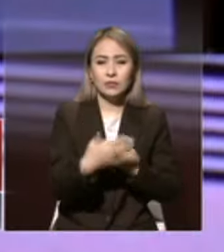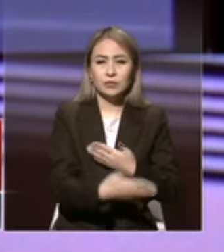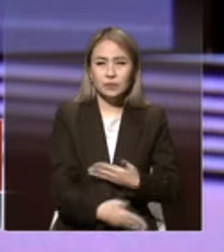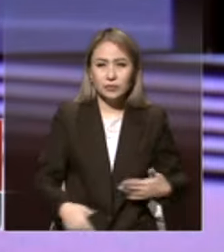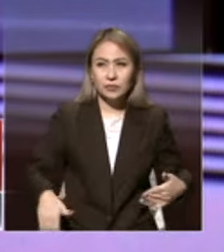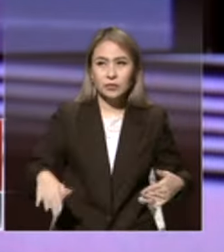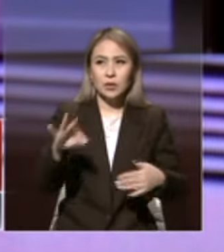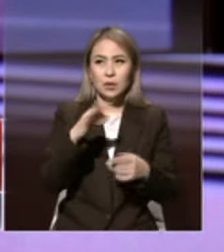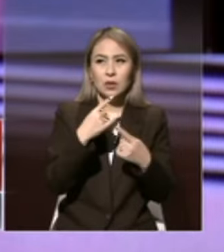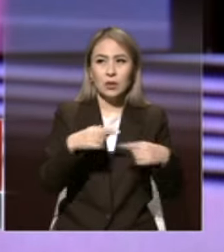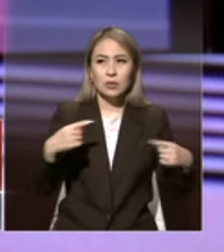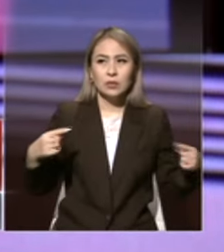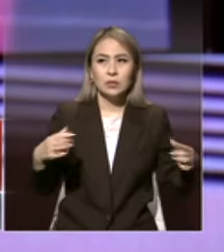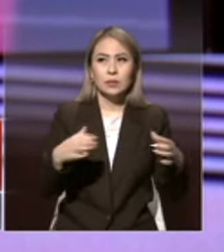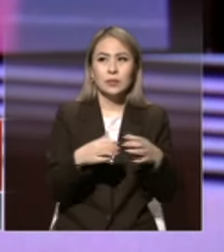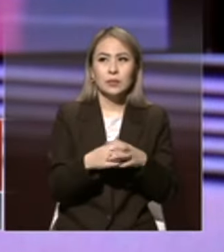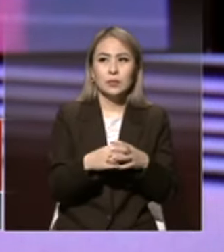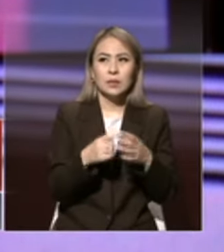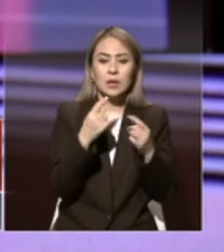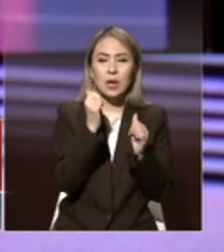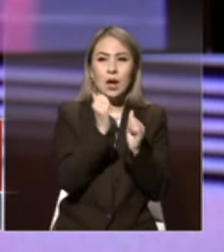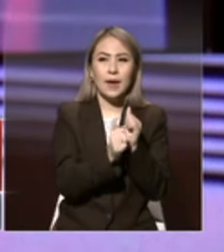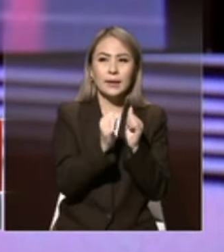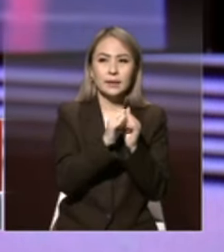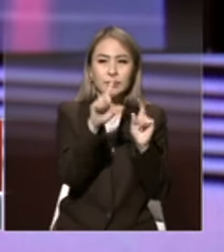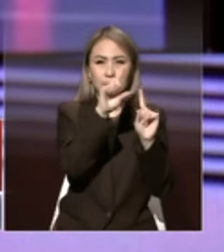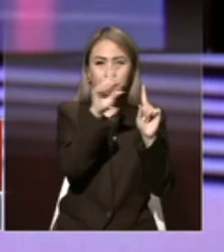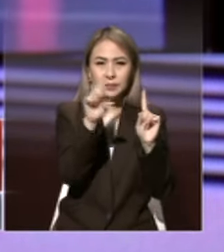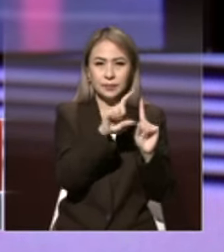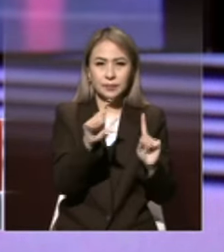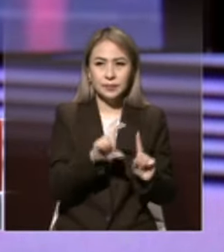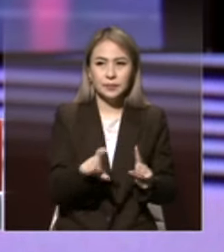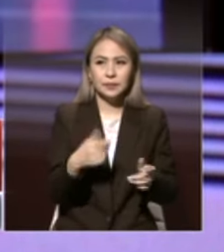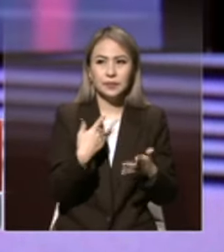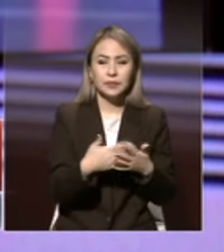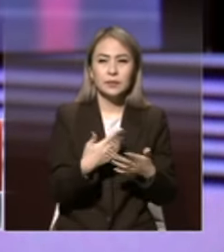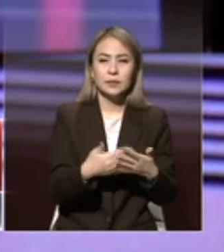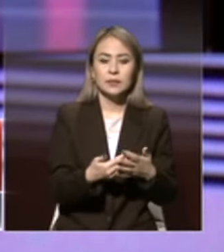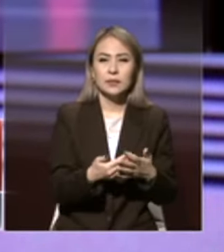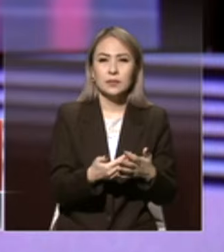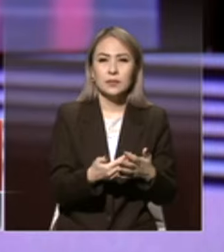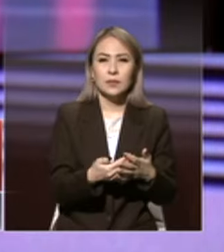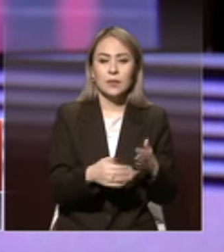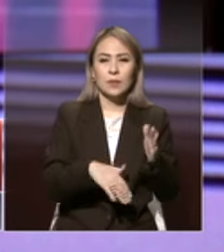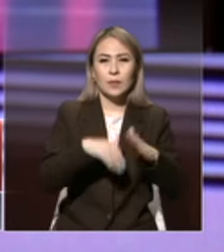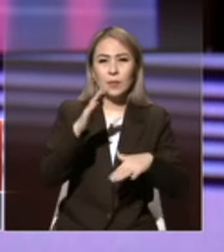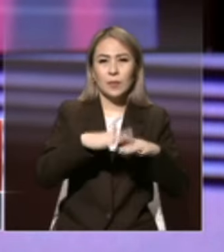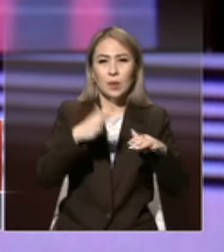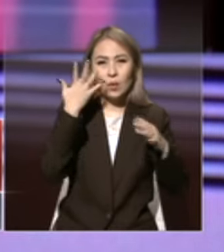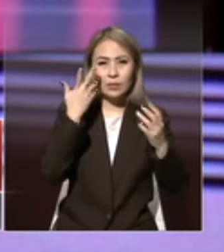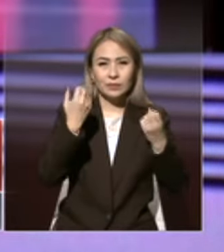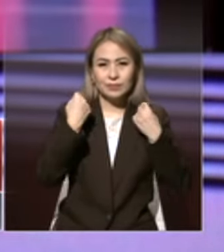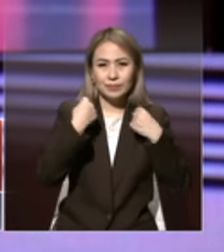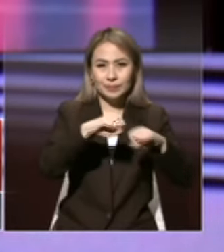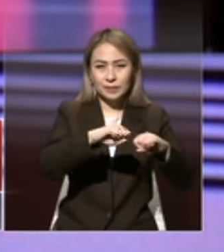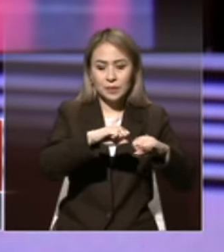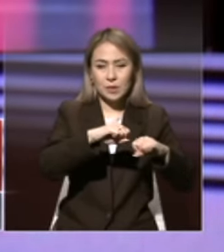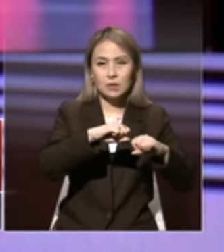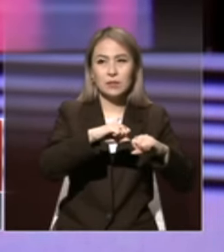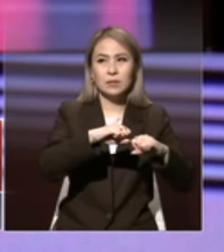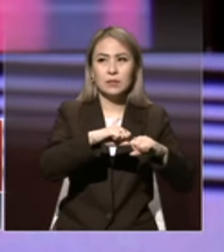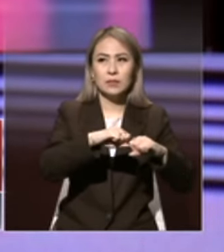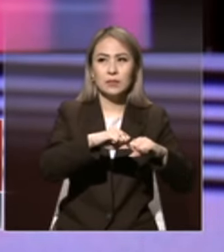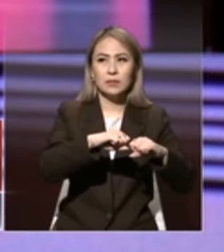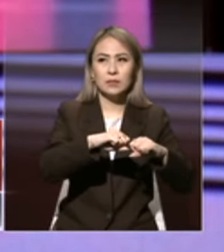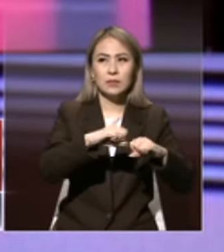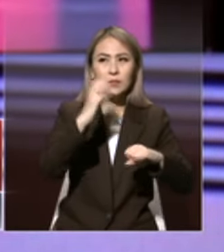зорлық-зомбылық түрлері бар. Әрқайсысы жеке тоқталып шы? Әрқайсысының бізде статистикасы қалай жүргізіледі? Жұдырғы жұмыста физикалық зорлық-зомбылық